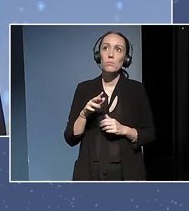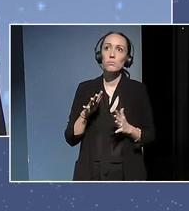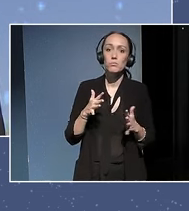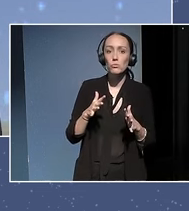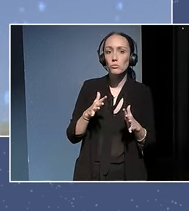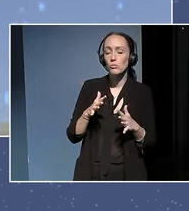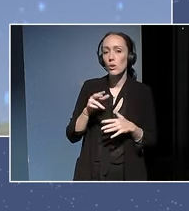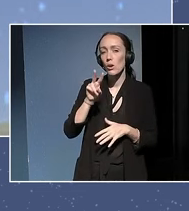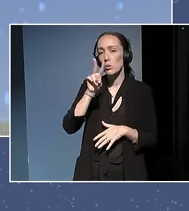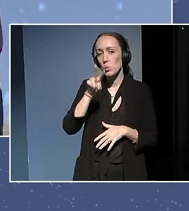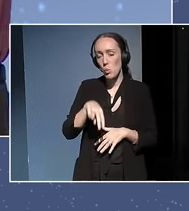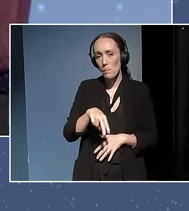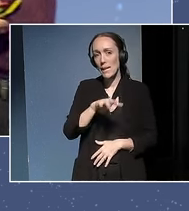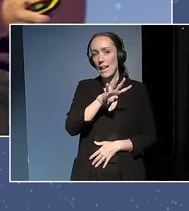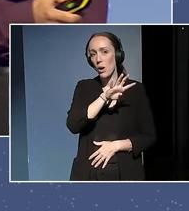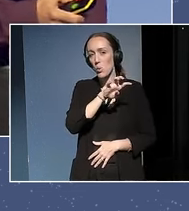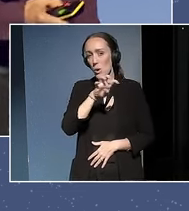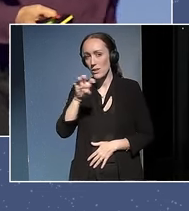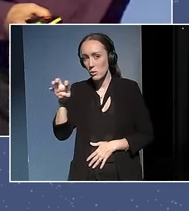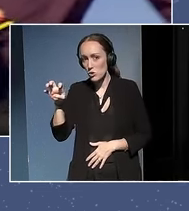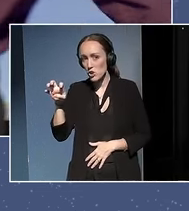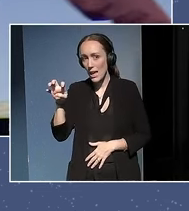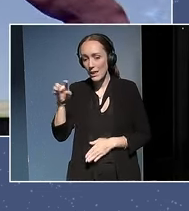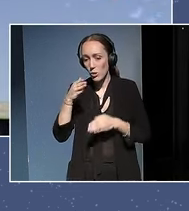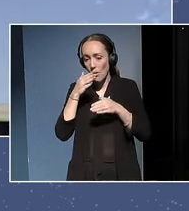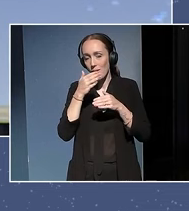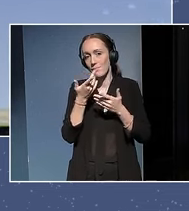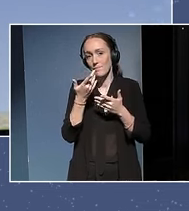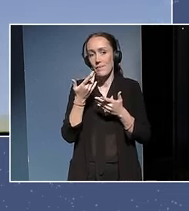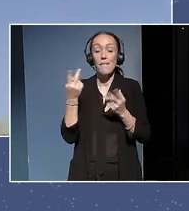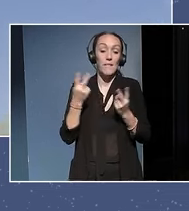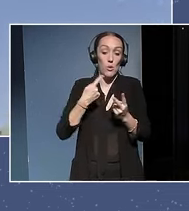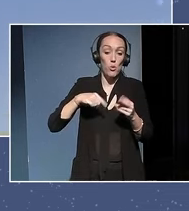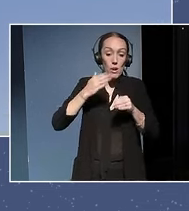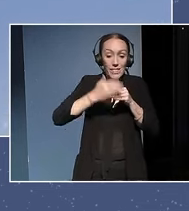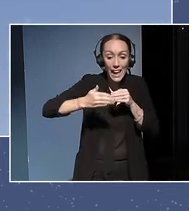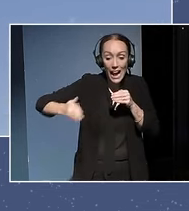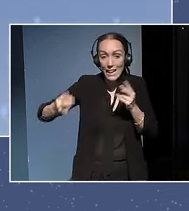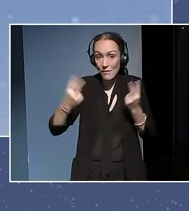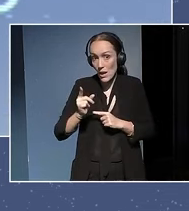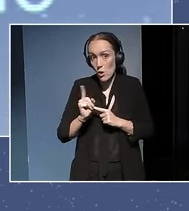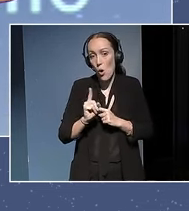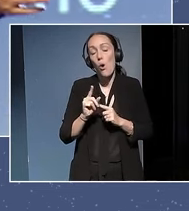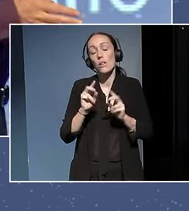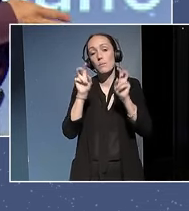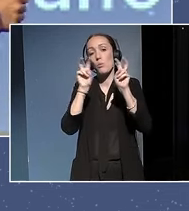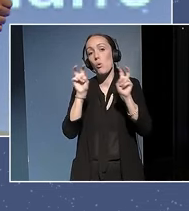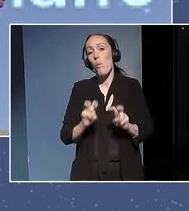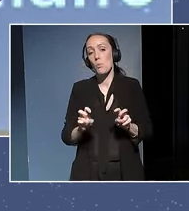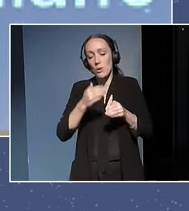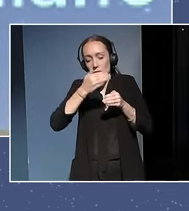e 400 fette virtuali non lo tagliamo davvero sono delle